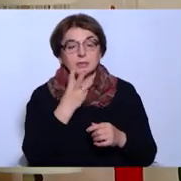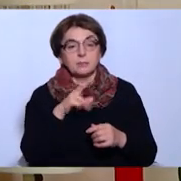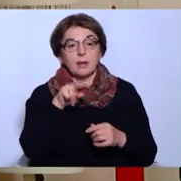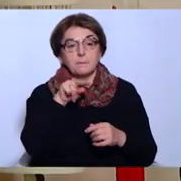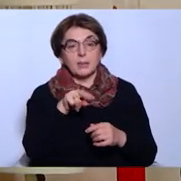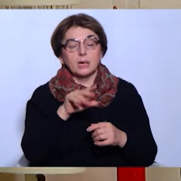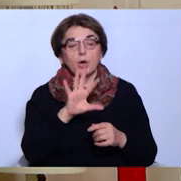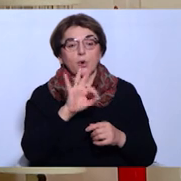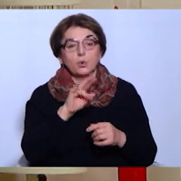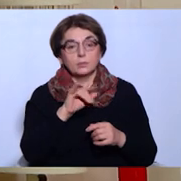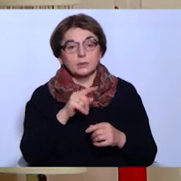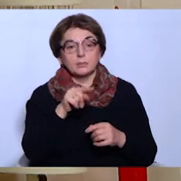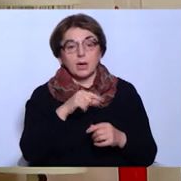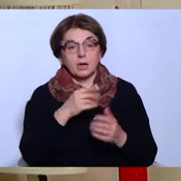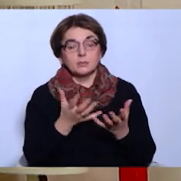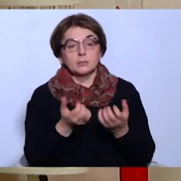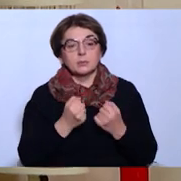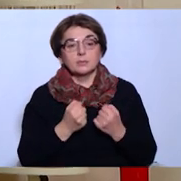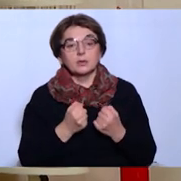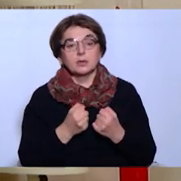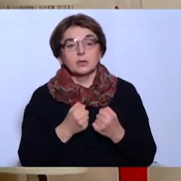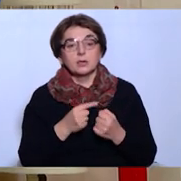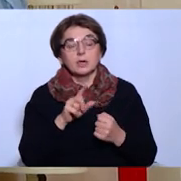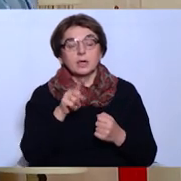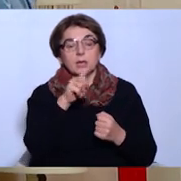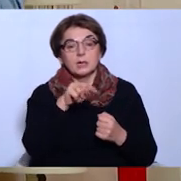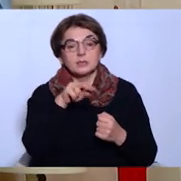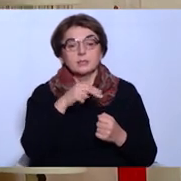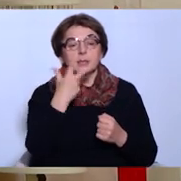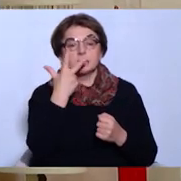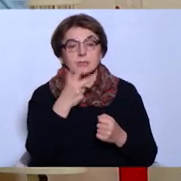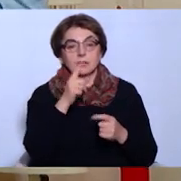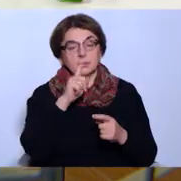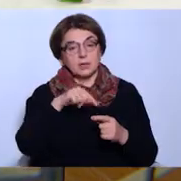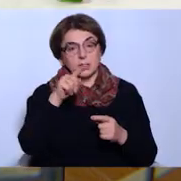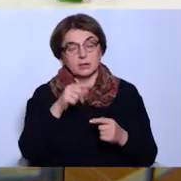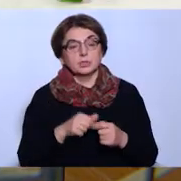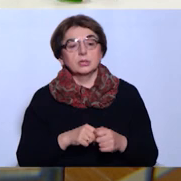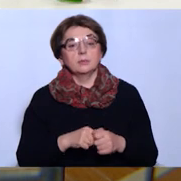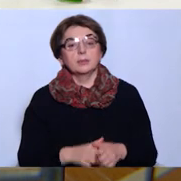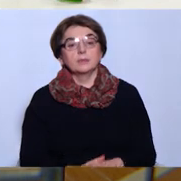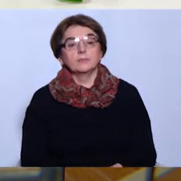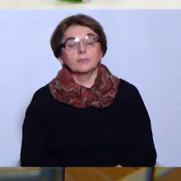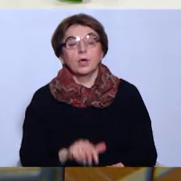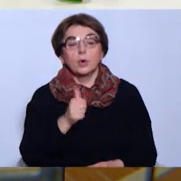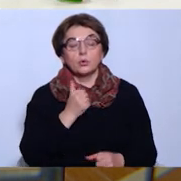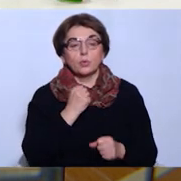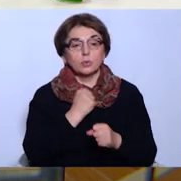შესაბამისად ჰიბრიდიზაციის ტიპი ალკანებში გვაქვს SP3. ეხლა ნახოთ, როგორი აღნაგობა ექნება